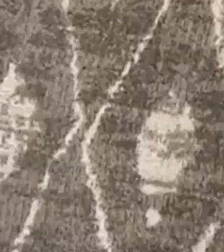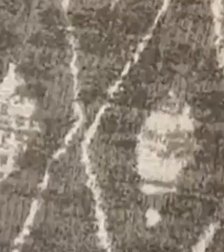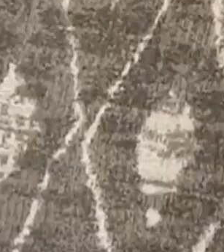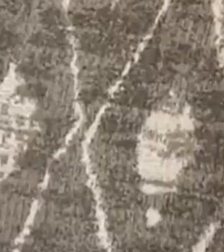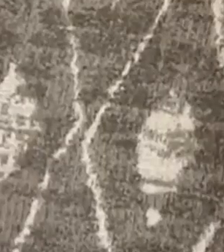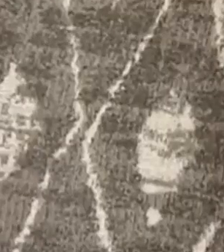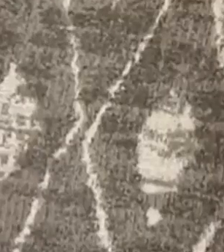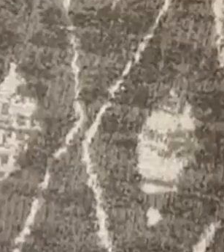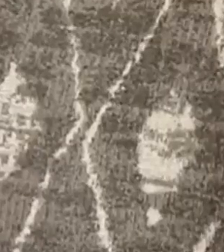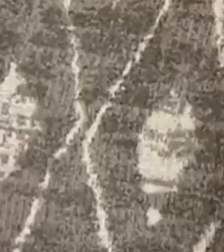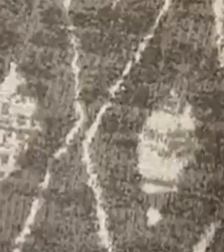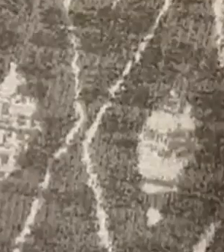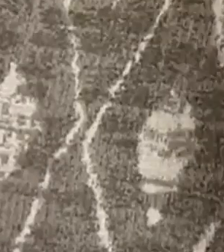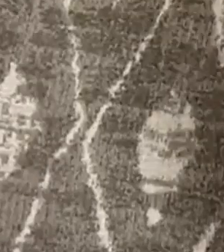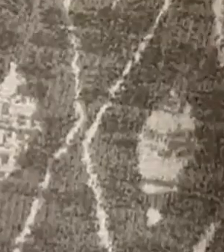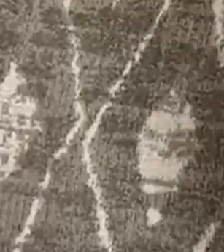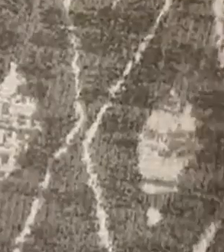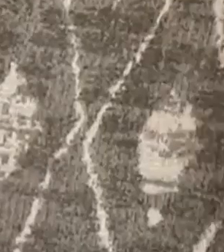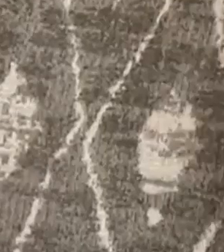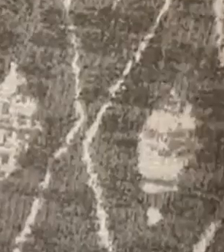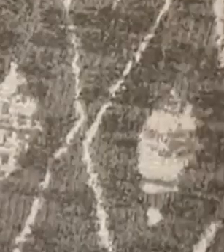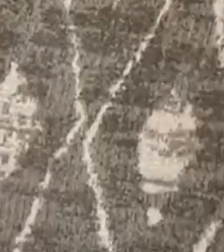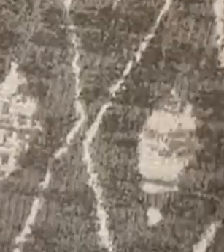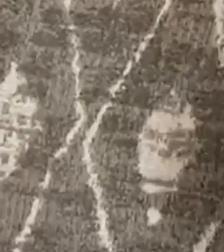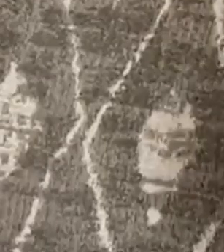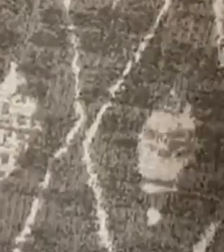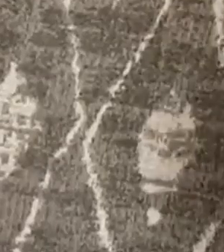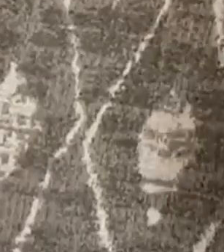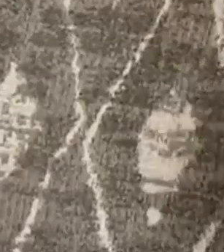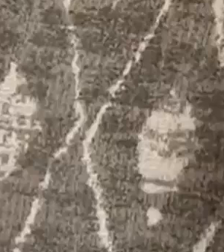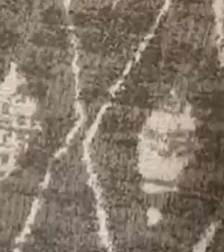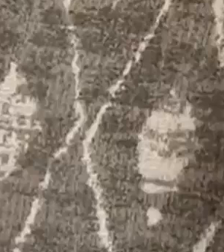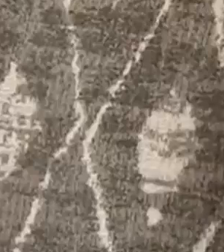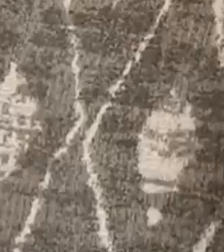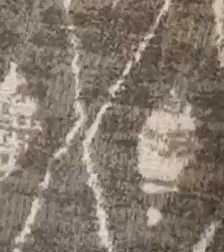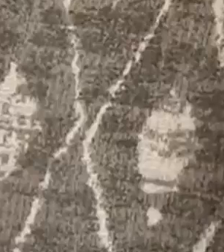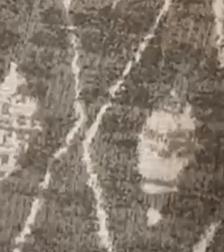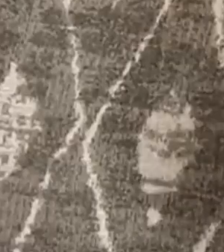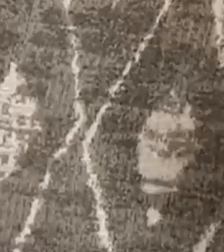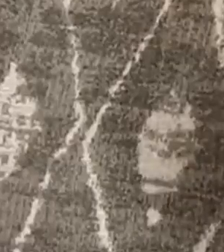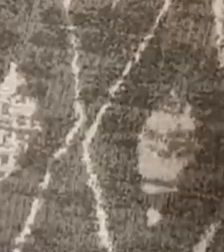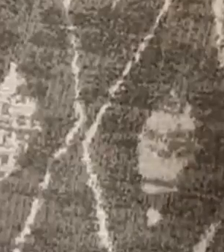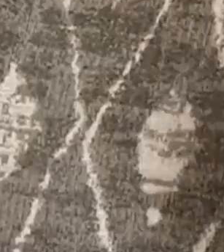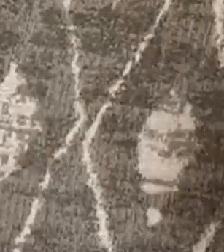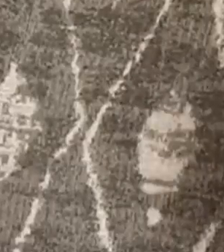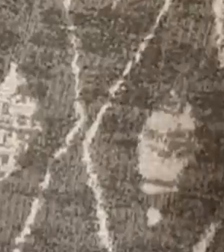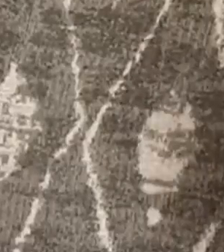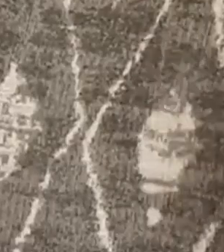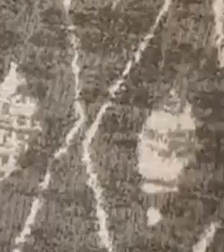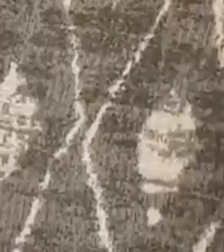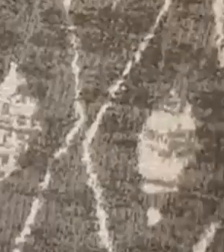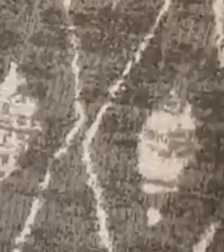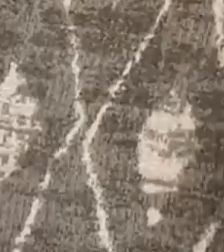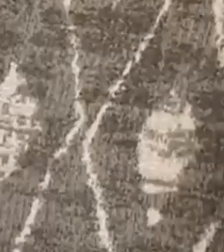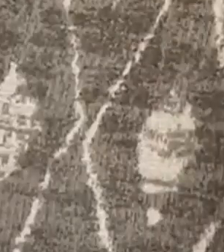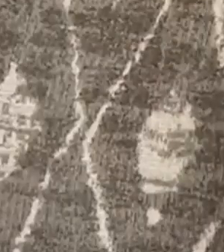الهيئه وكنت انا الوحيد من فئه الصم فكان كثير في عدد من التساؤلات يعني كثير مو فقط من